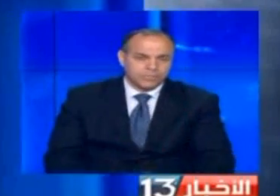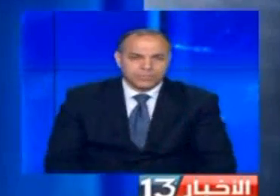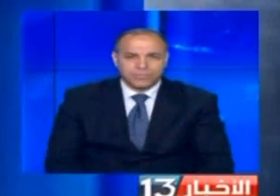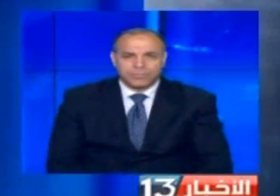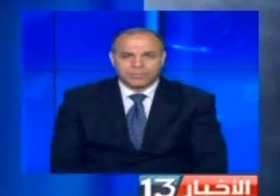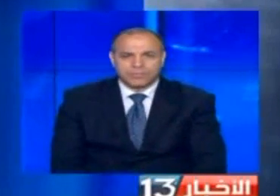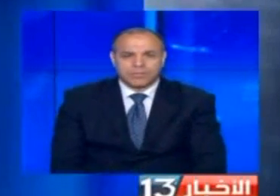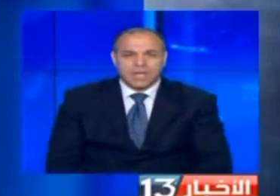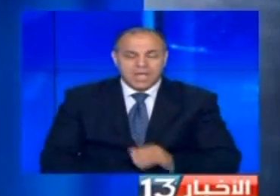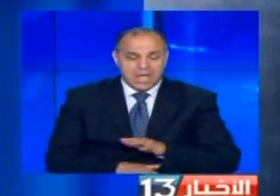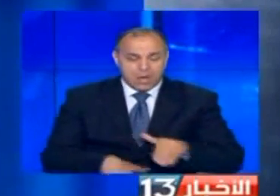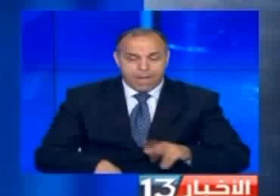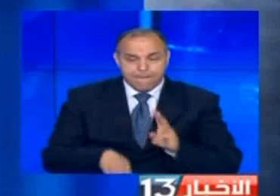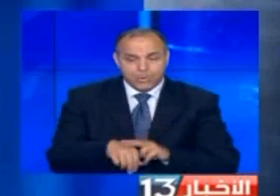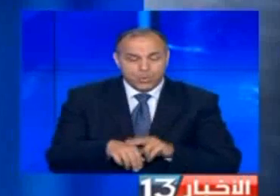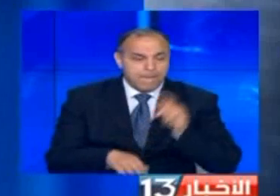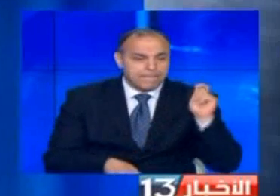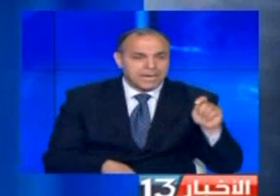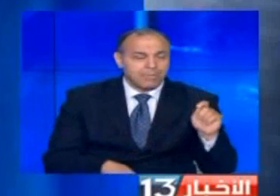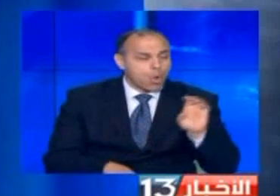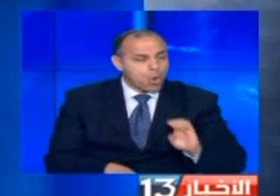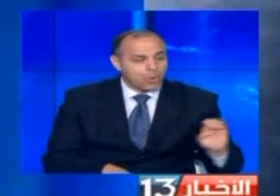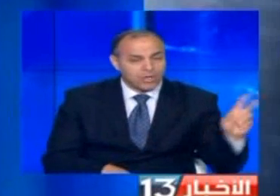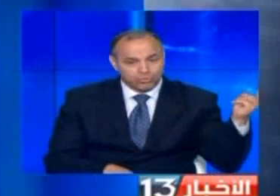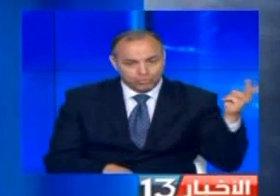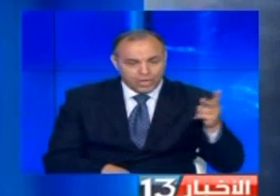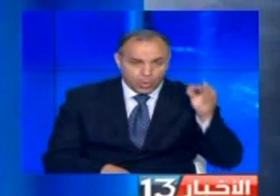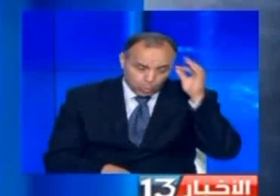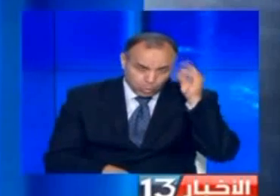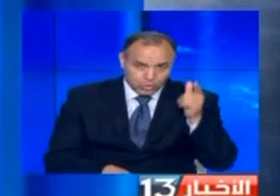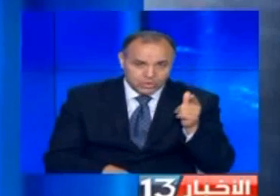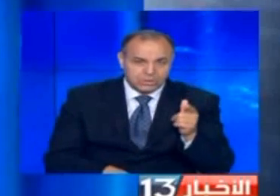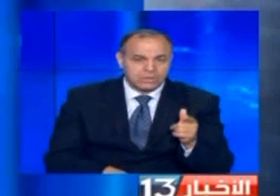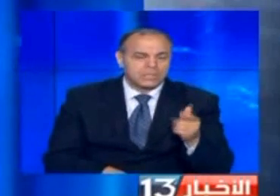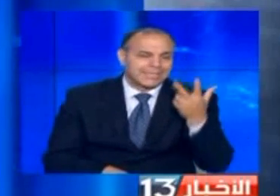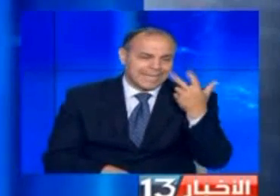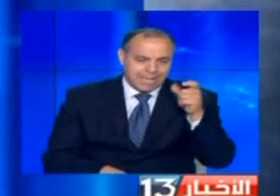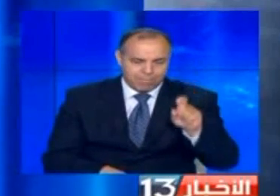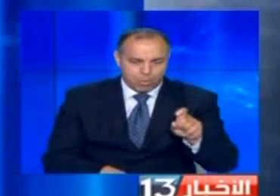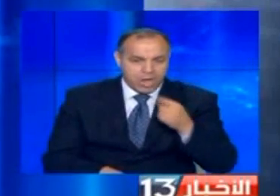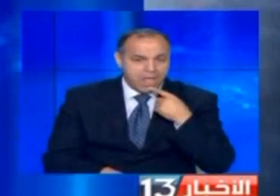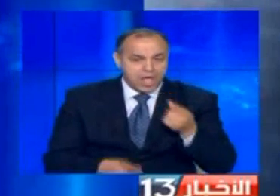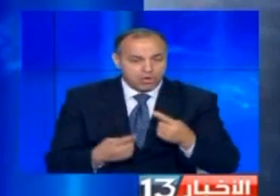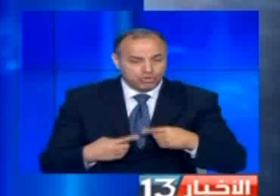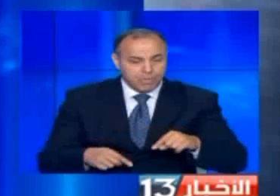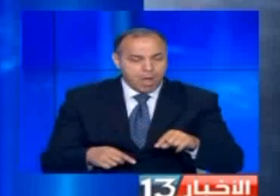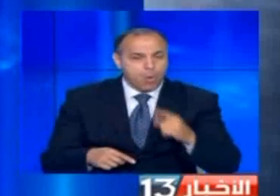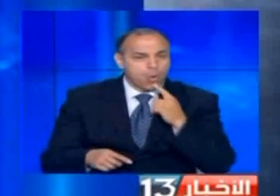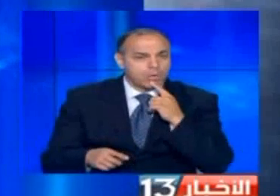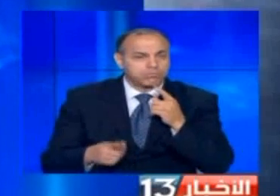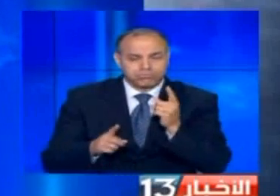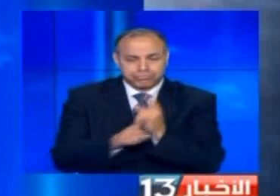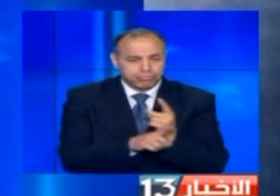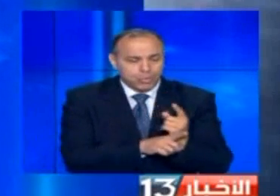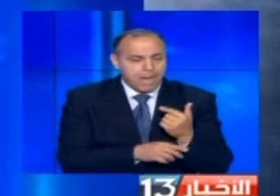والوجهات انهى وفد برلماني اوروبي زياره الى تونس استغرقت ثلاثه ايام عقد خلالها سلسله من